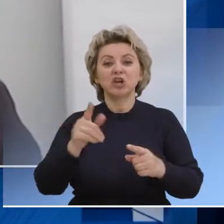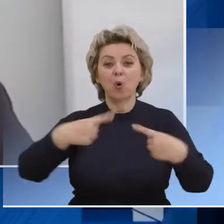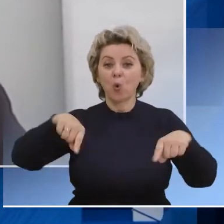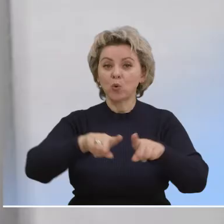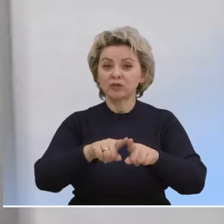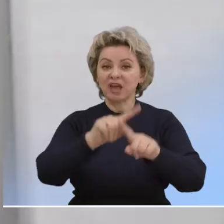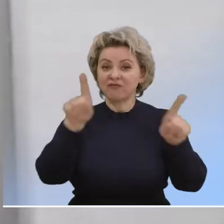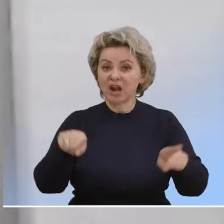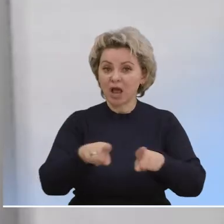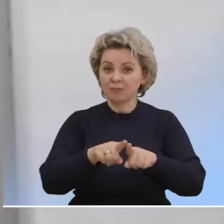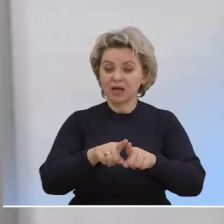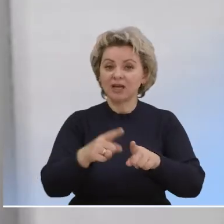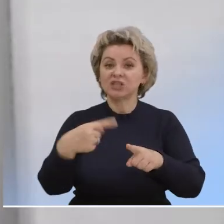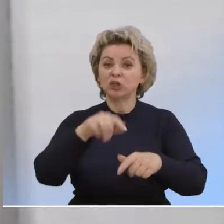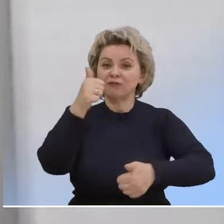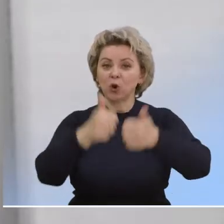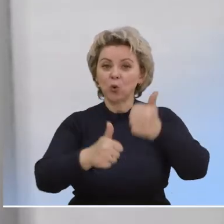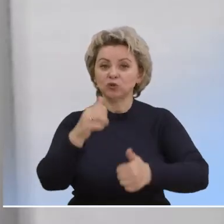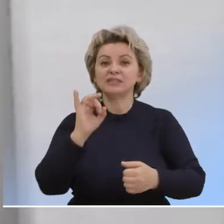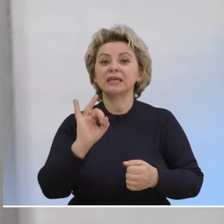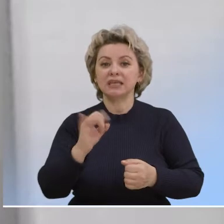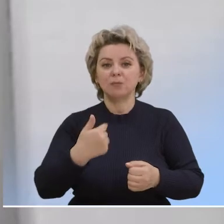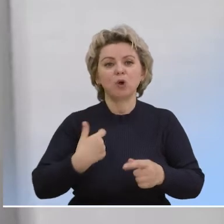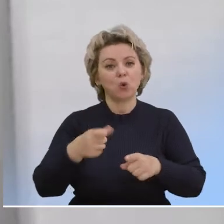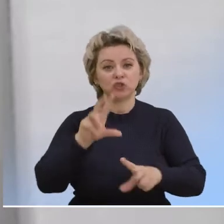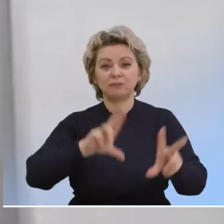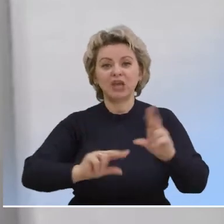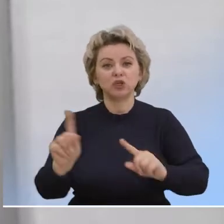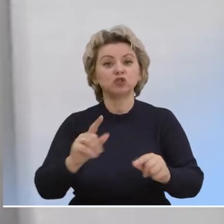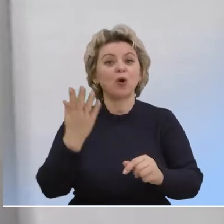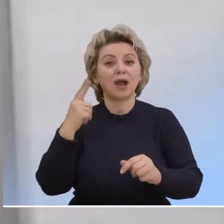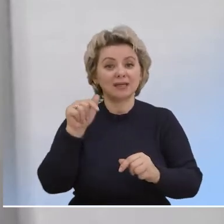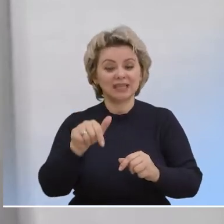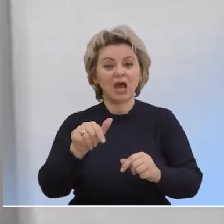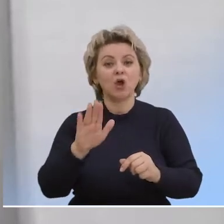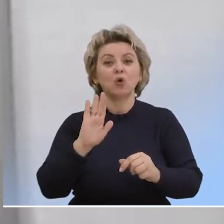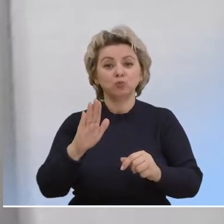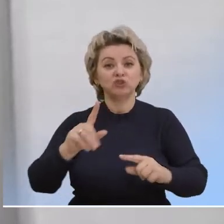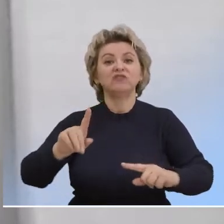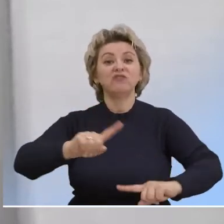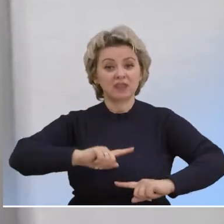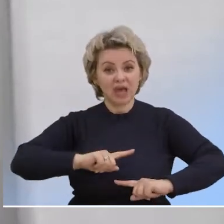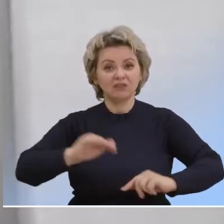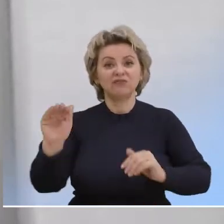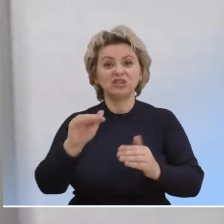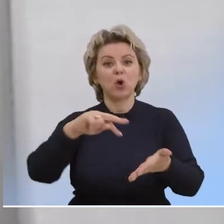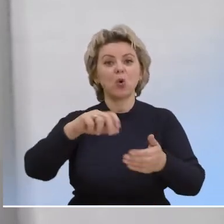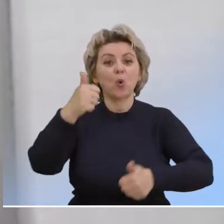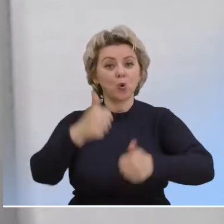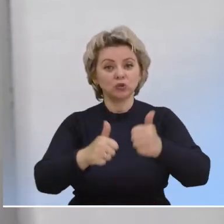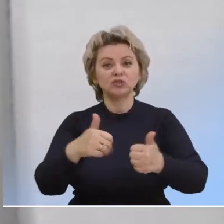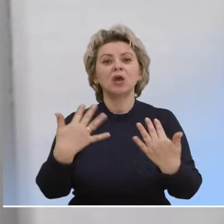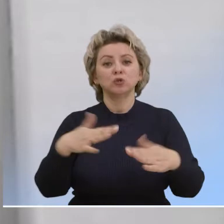федеральному округу в рамках именно конкурса. И мы очень надеемся, что когда время подойдет к финалу федерального